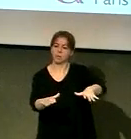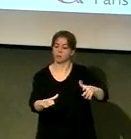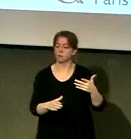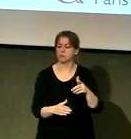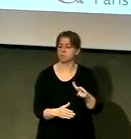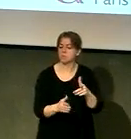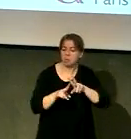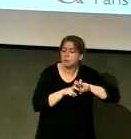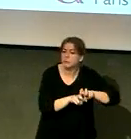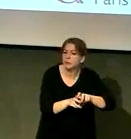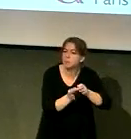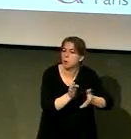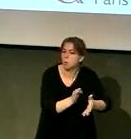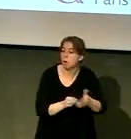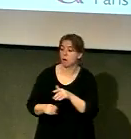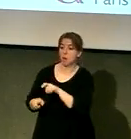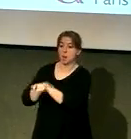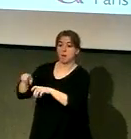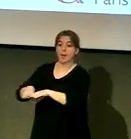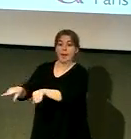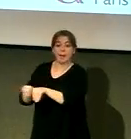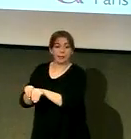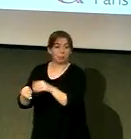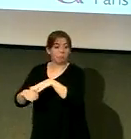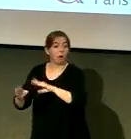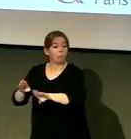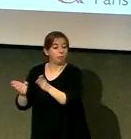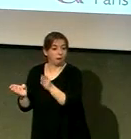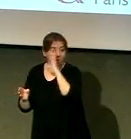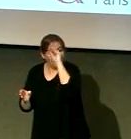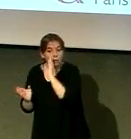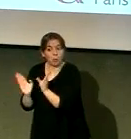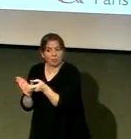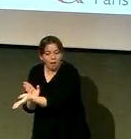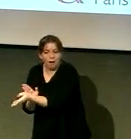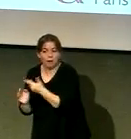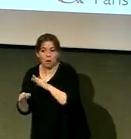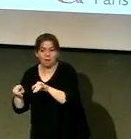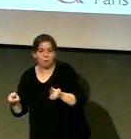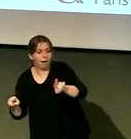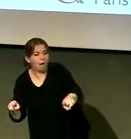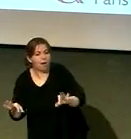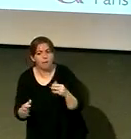qui ont souvent peur d'interroger la femme sur leur consommation,